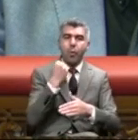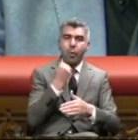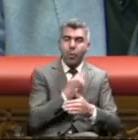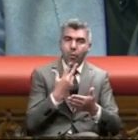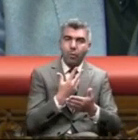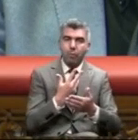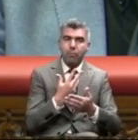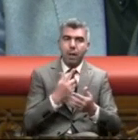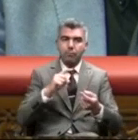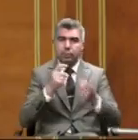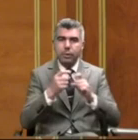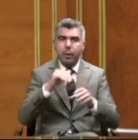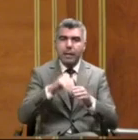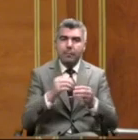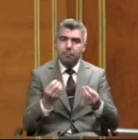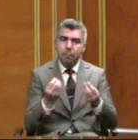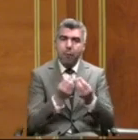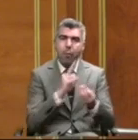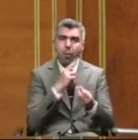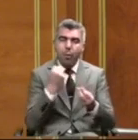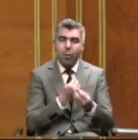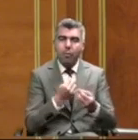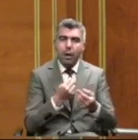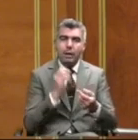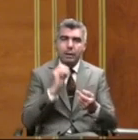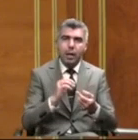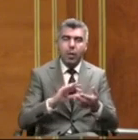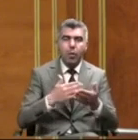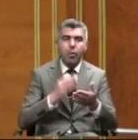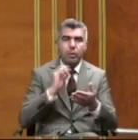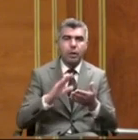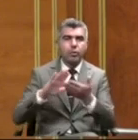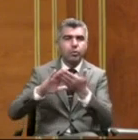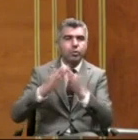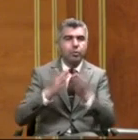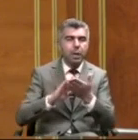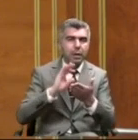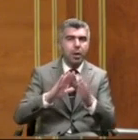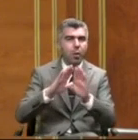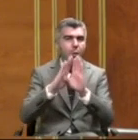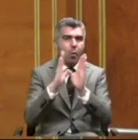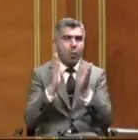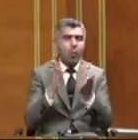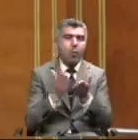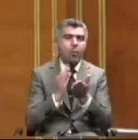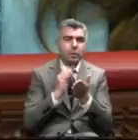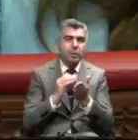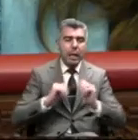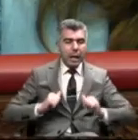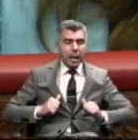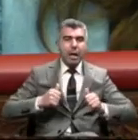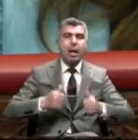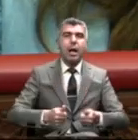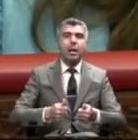اغلبيه او معارضه فرقاء اجتماعيين وكل هذا باراده